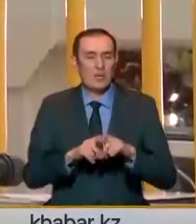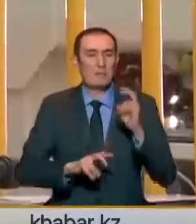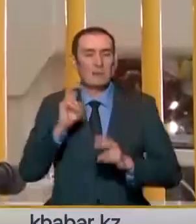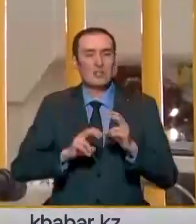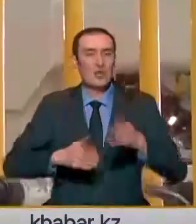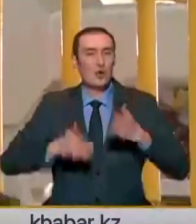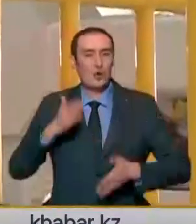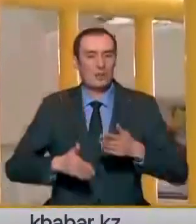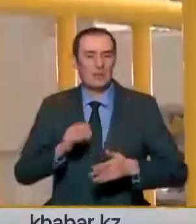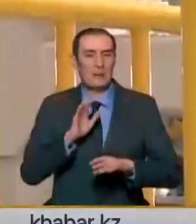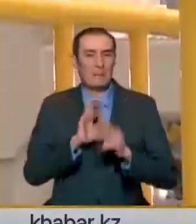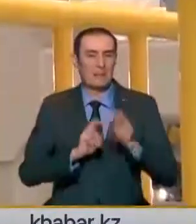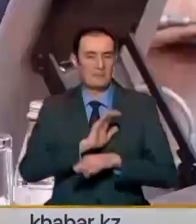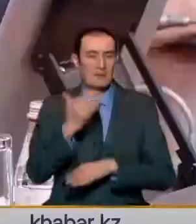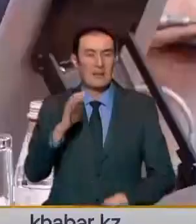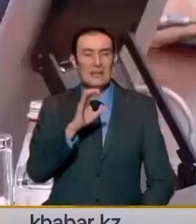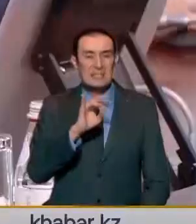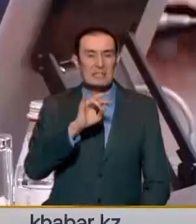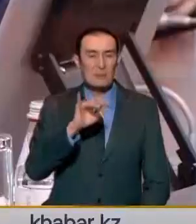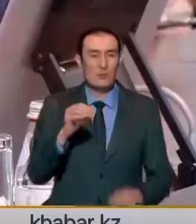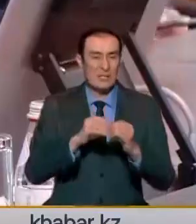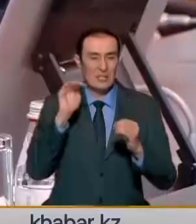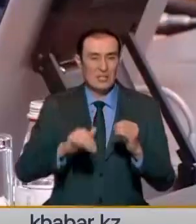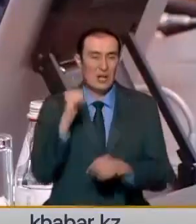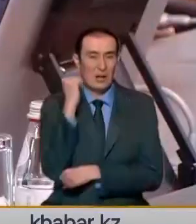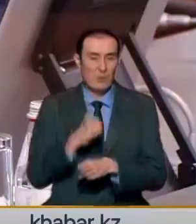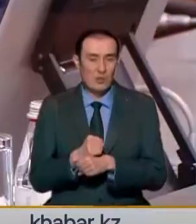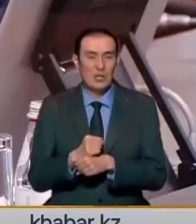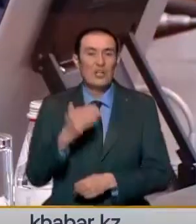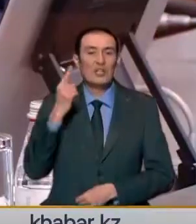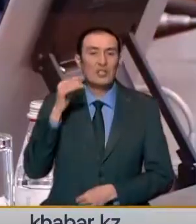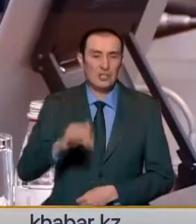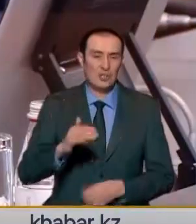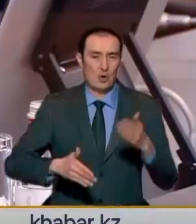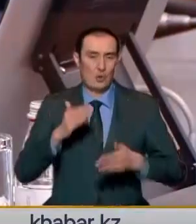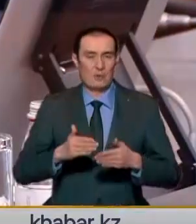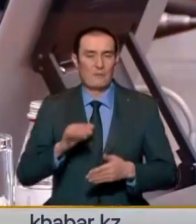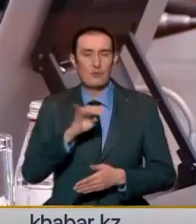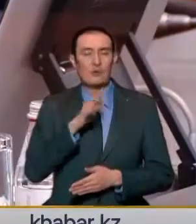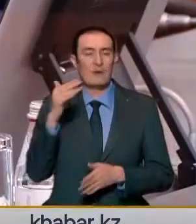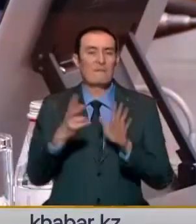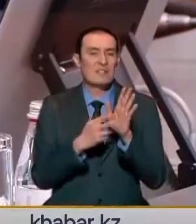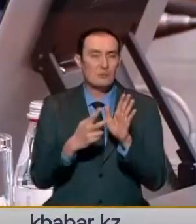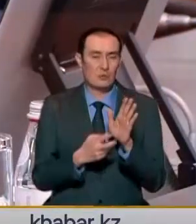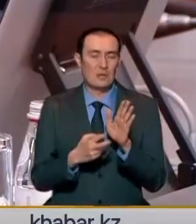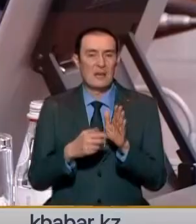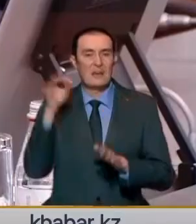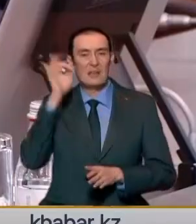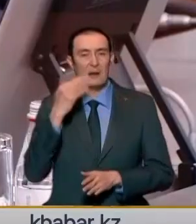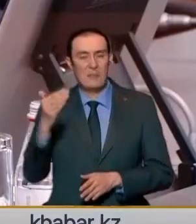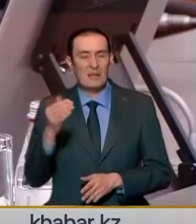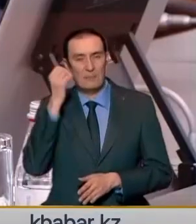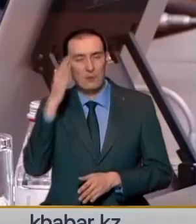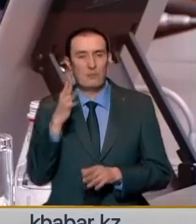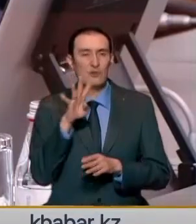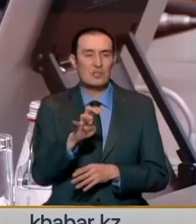роботов на производстве. В Сингапуре на 10 тысяч работников приходится 1000 роботов. В Южной Корее 800, в Германии и Японии